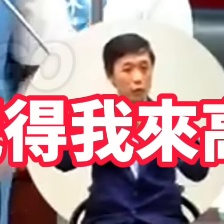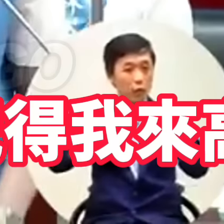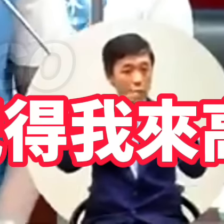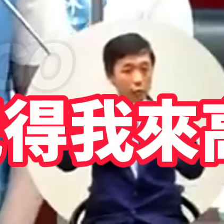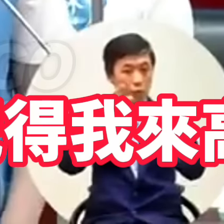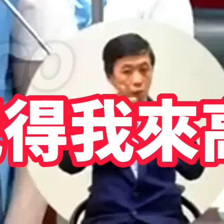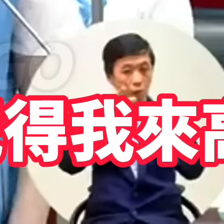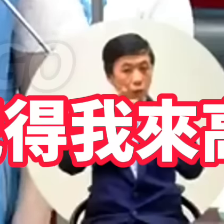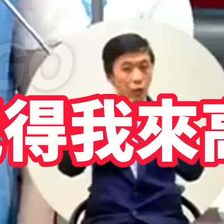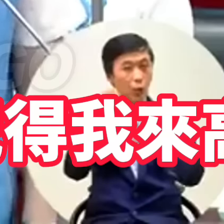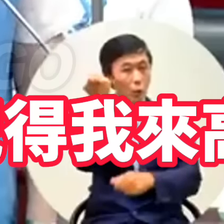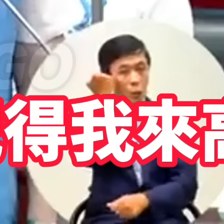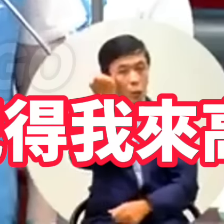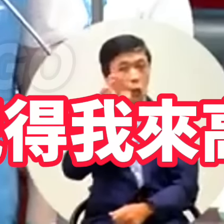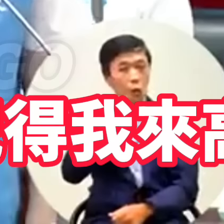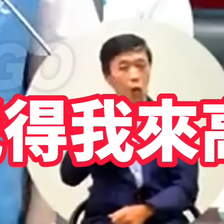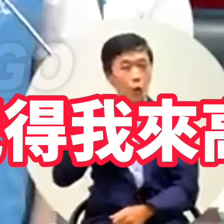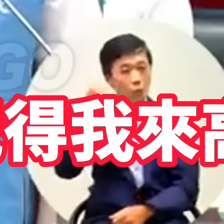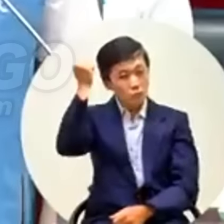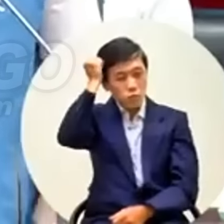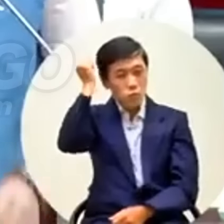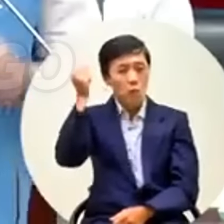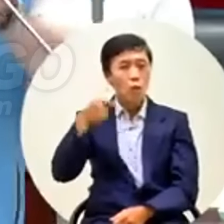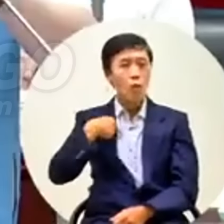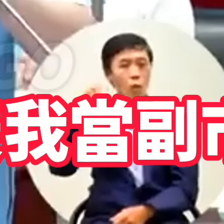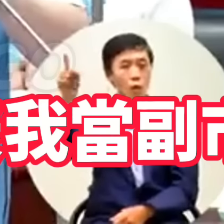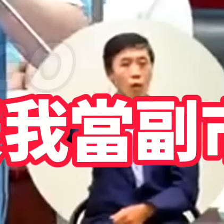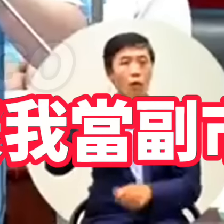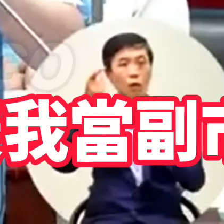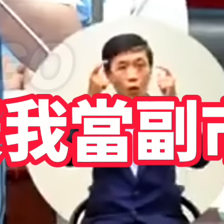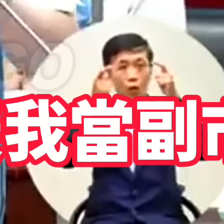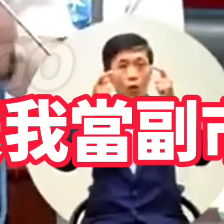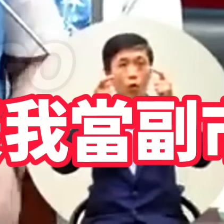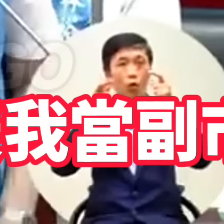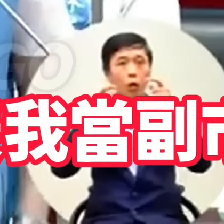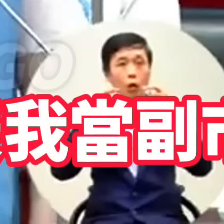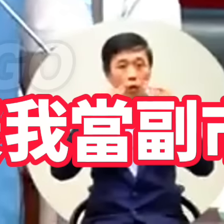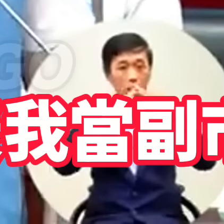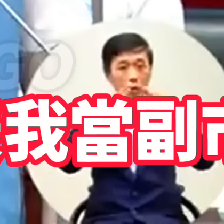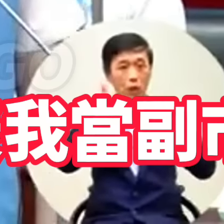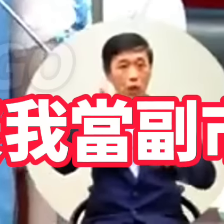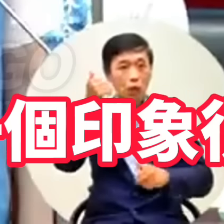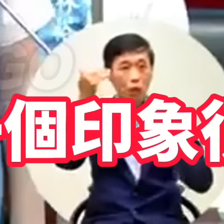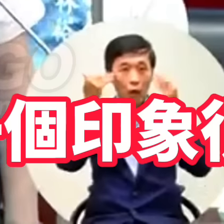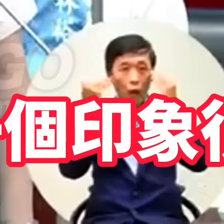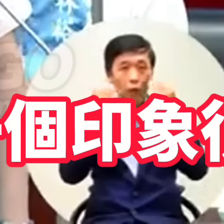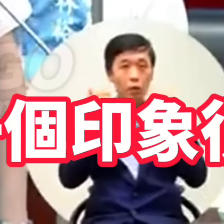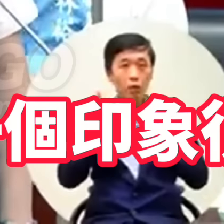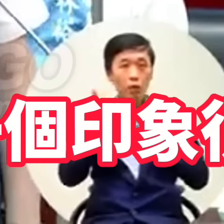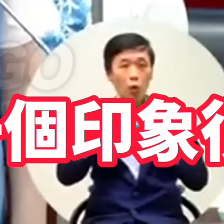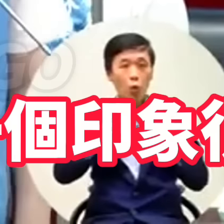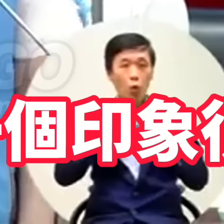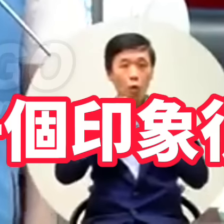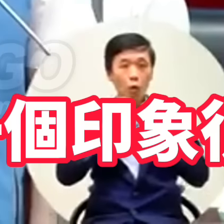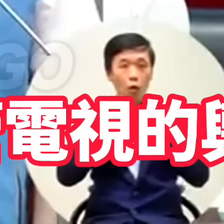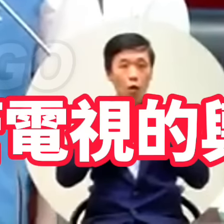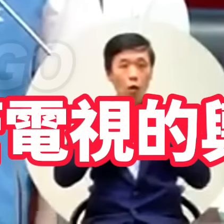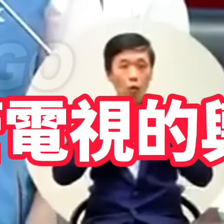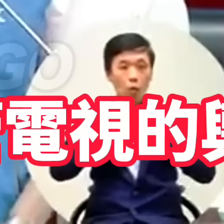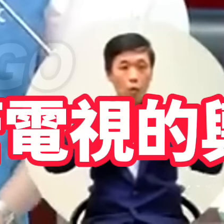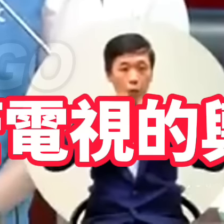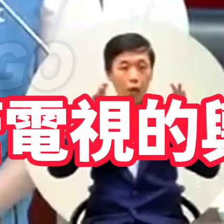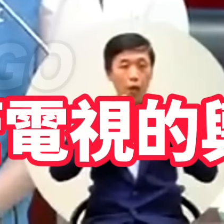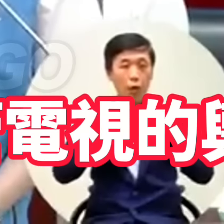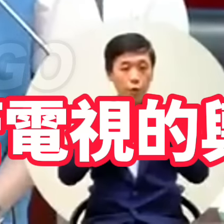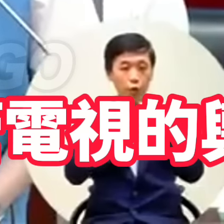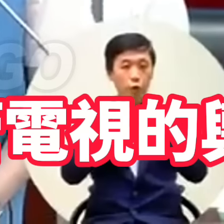我记得我来高雄，韩市长发表当副市长的时候，我第一个印象很清楚。不